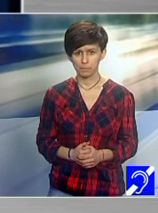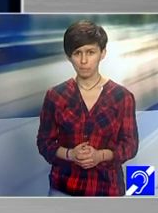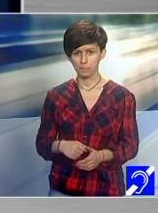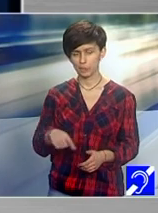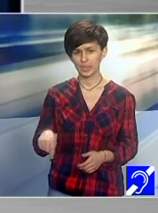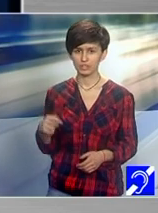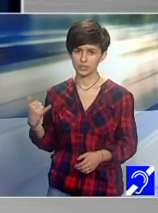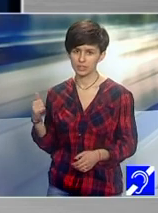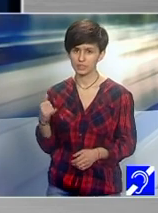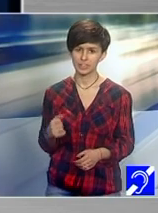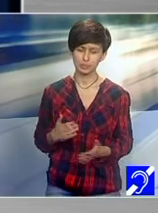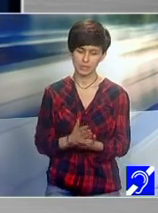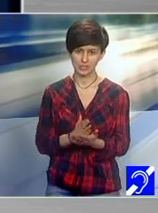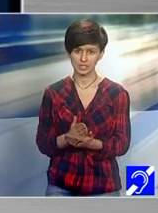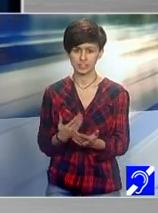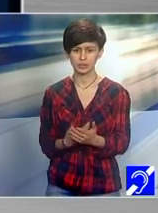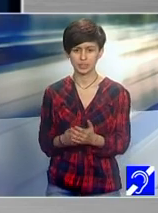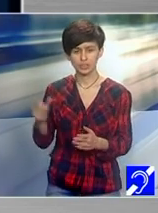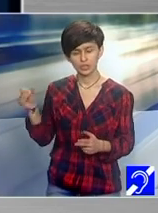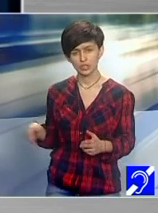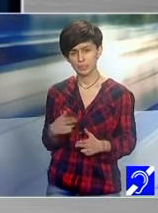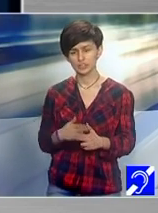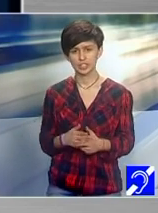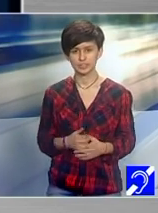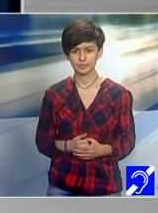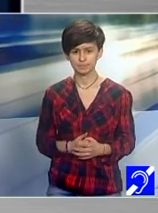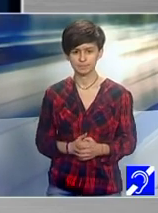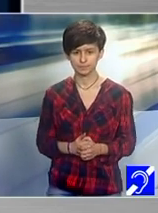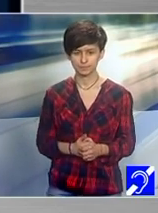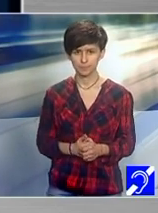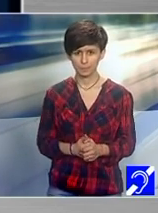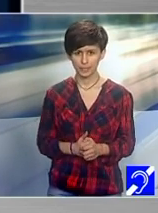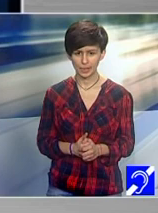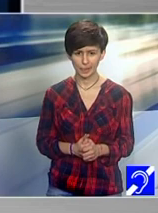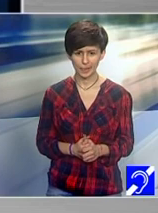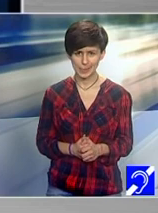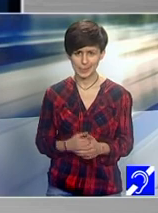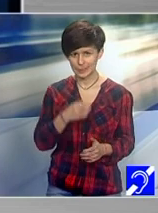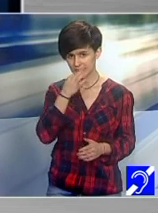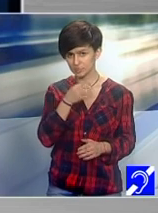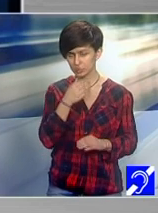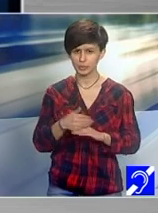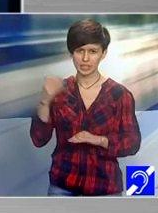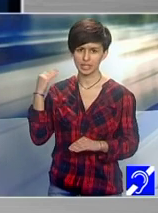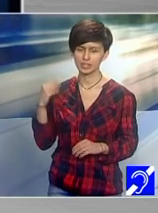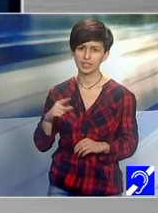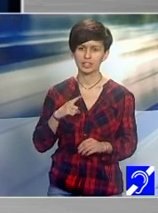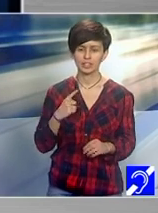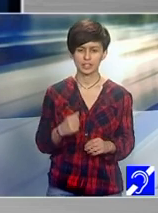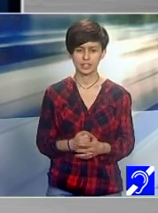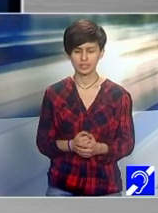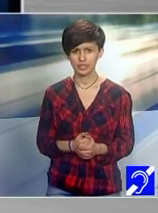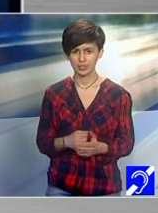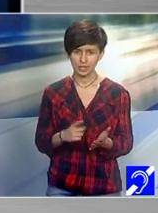niște oameni, pentru niște pacienți. Ați spus în material, a spus un coleg foarte bine, Există încă o revendicare a